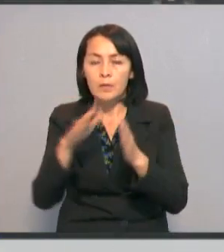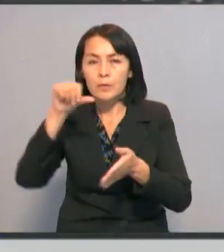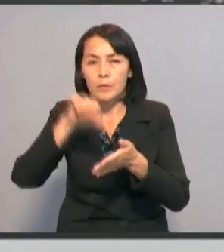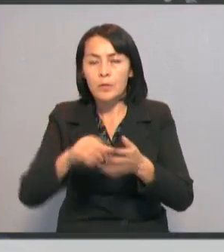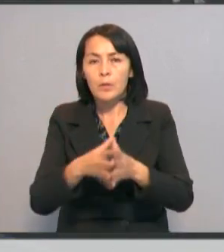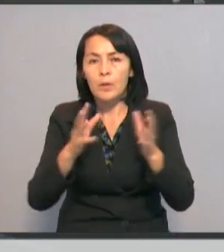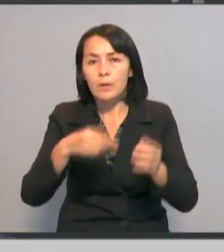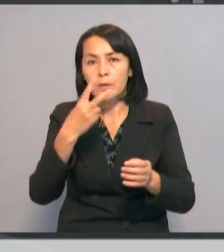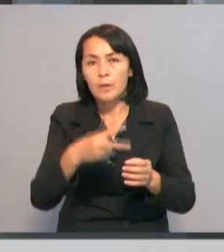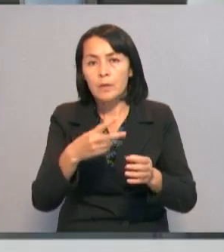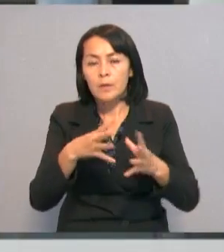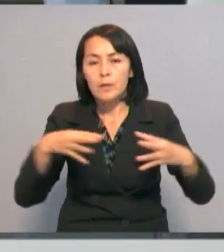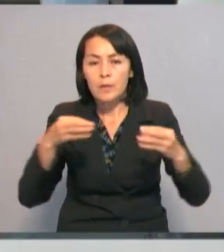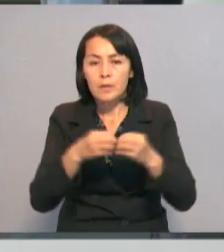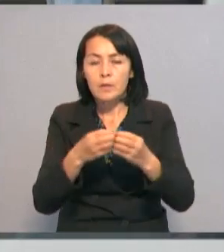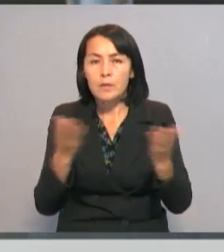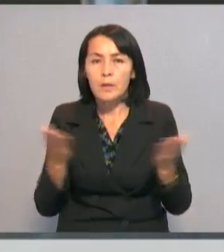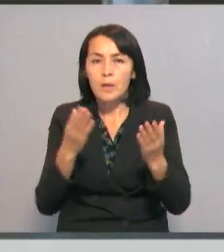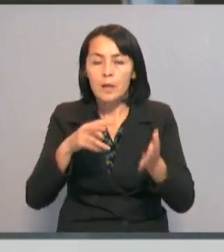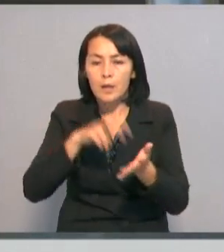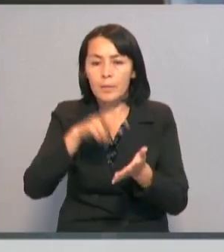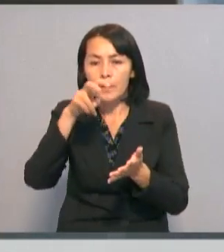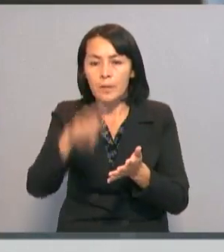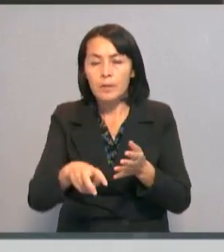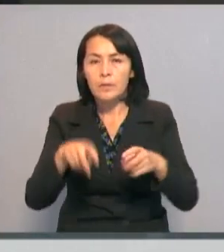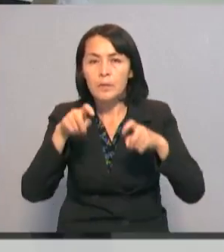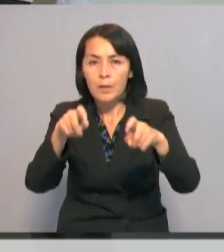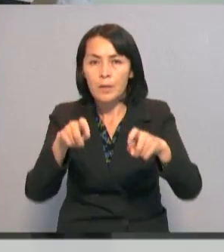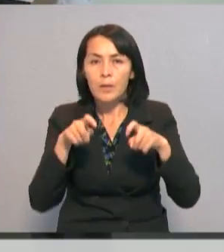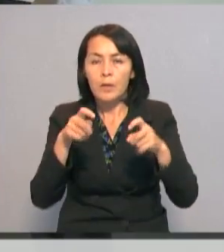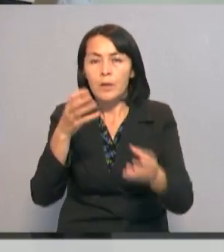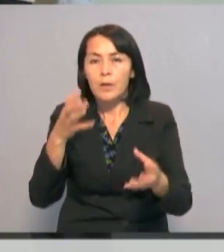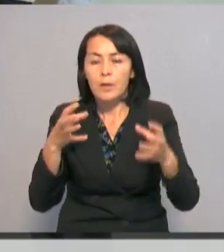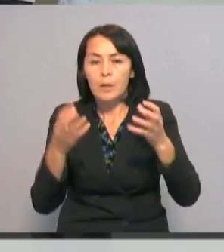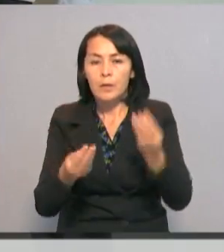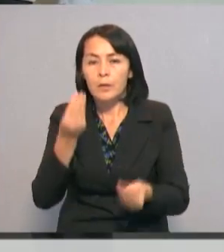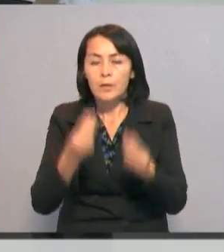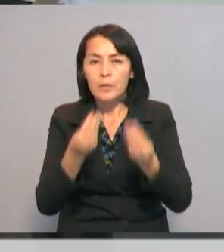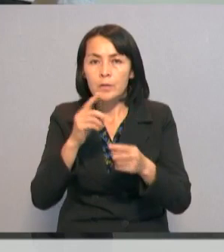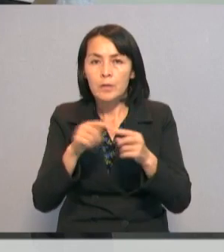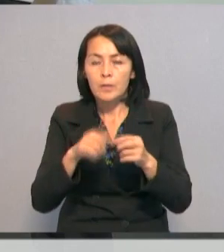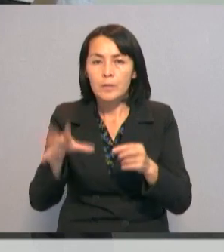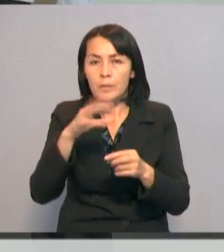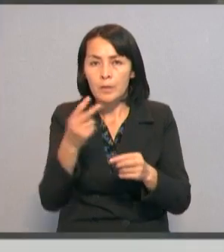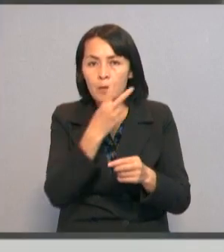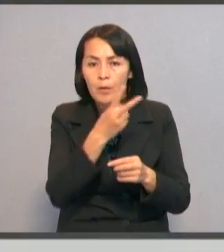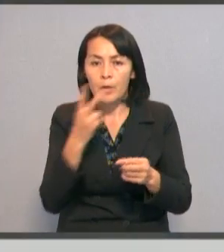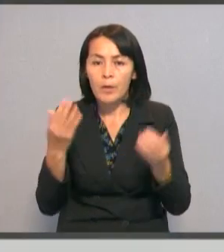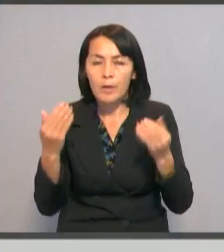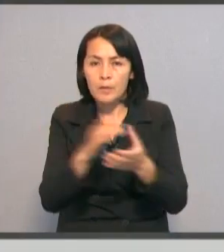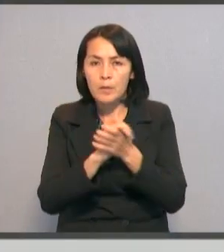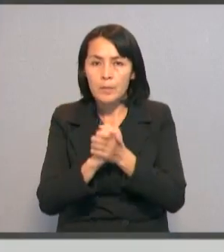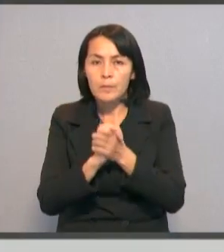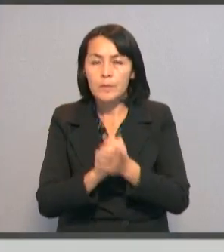участие около 20 семей такие этапы как прыжки в длину Бег игры с мечом проверяет скорость и ловкость участников а также их